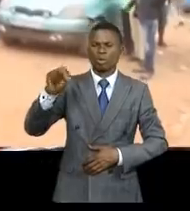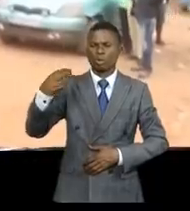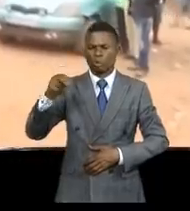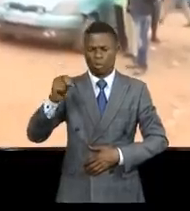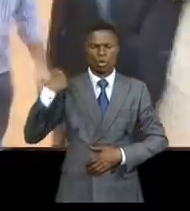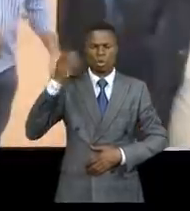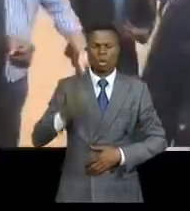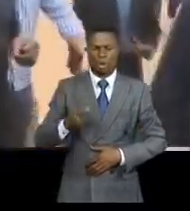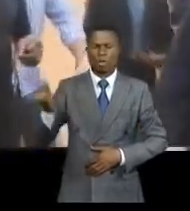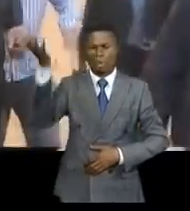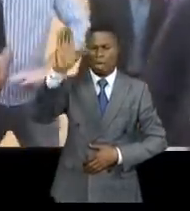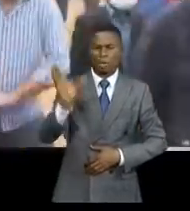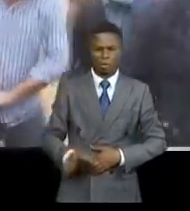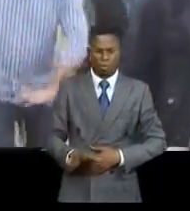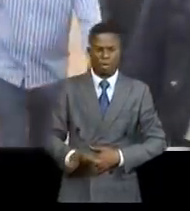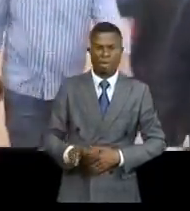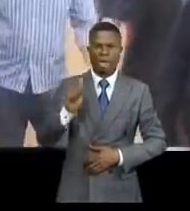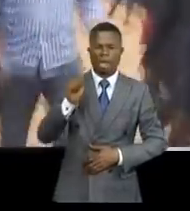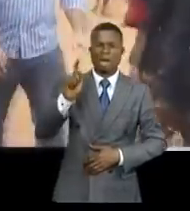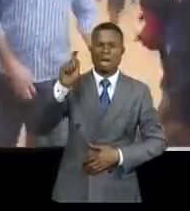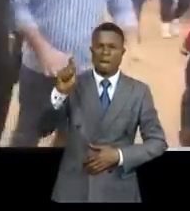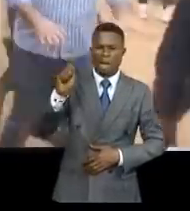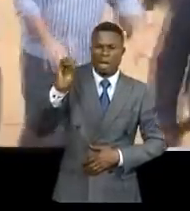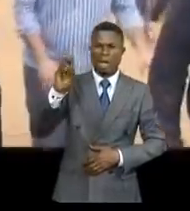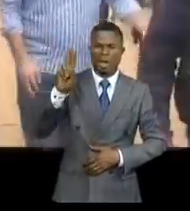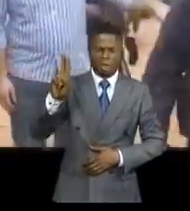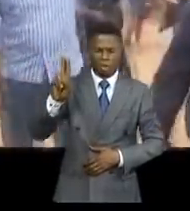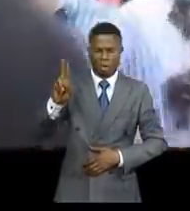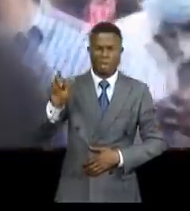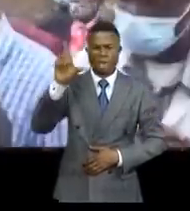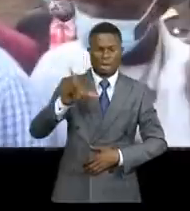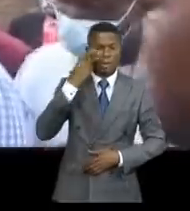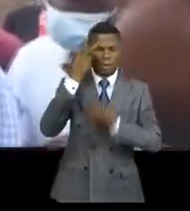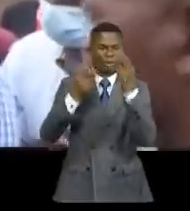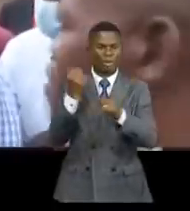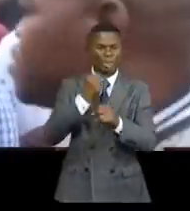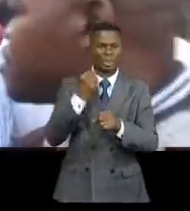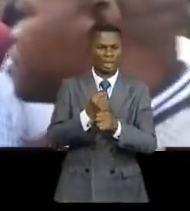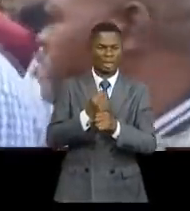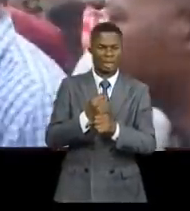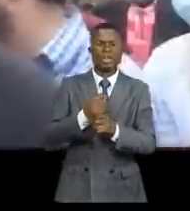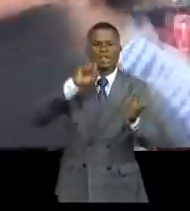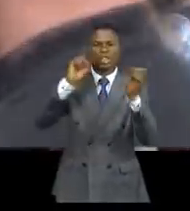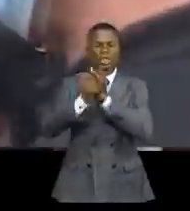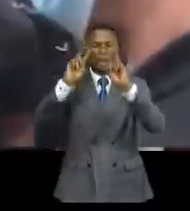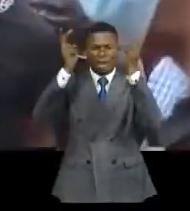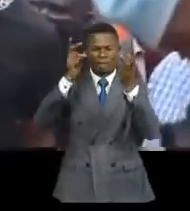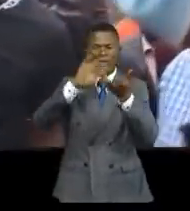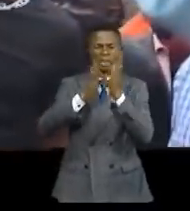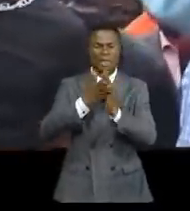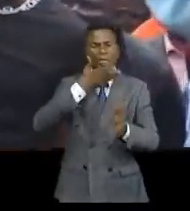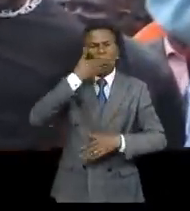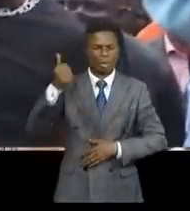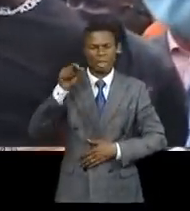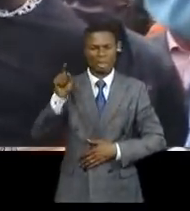central, Atuma Tubwana, allait lundi 21 juin 2021 inspecter ces travaux qui visent la modernisation de la voirie de